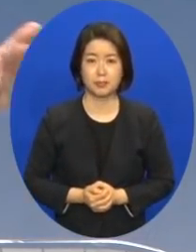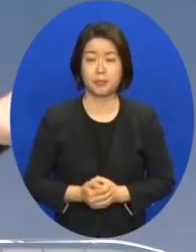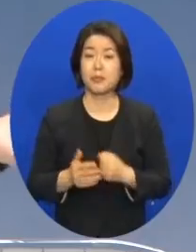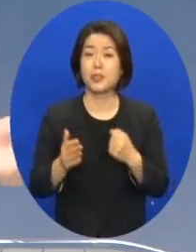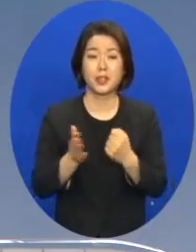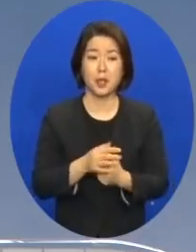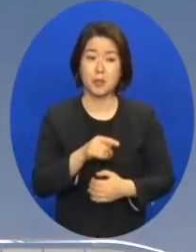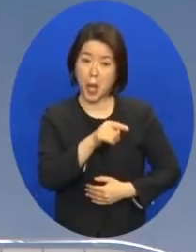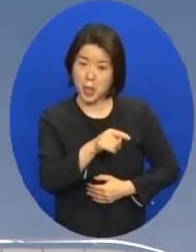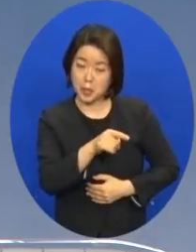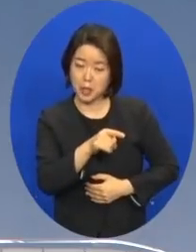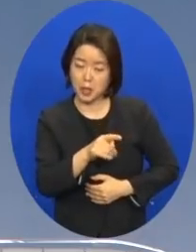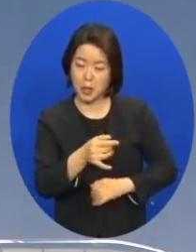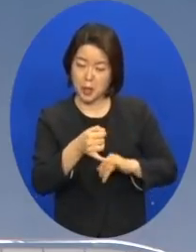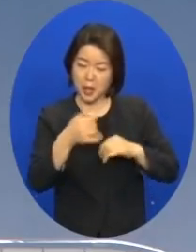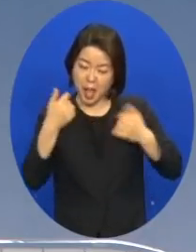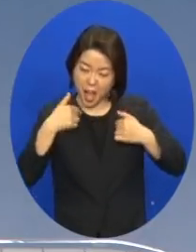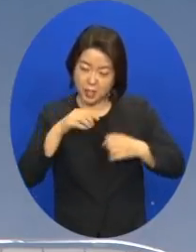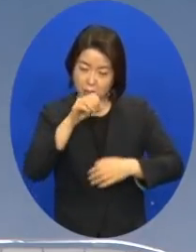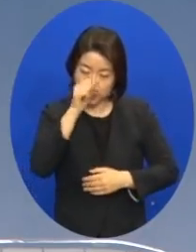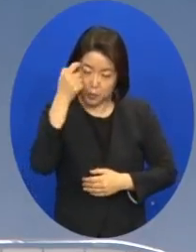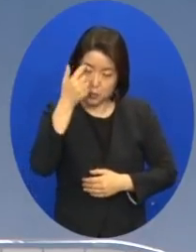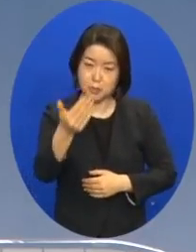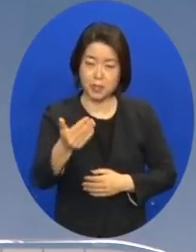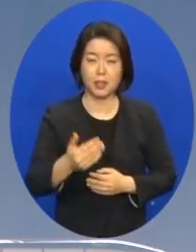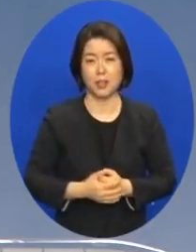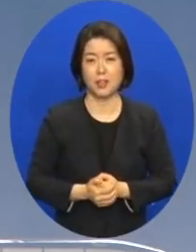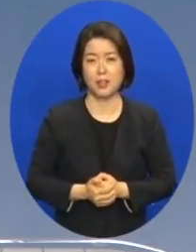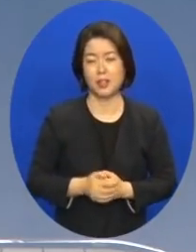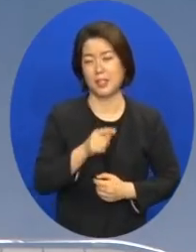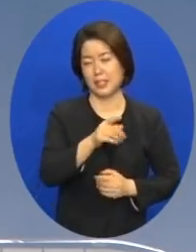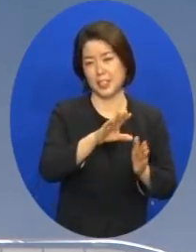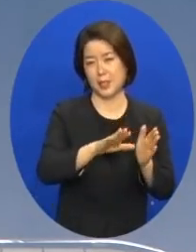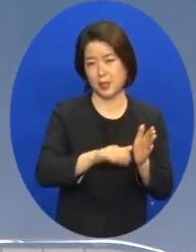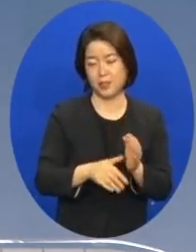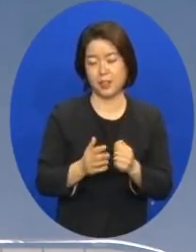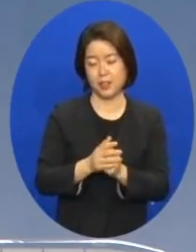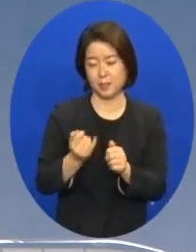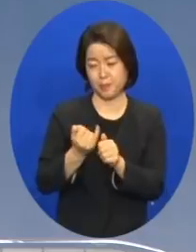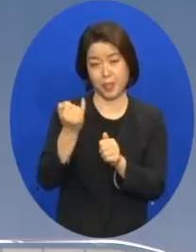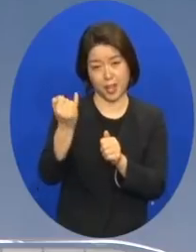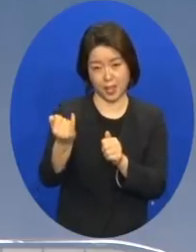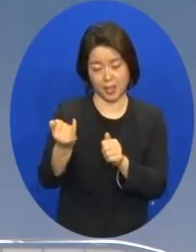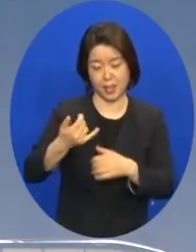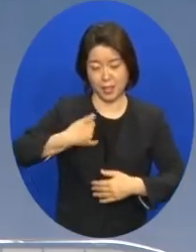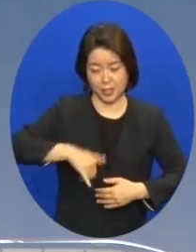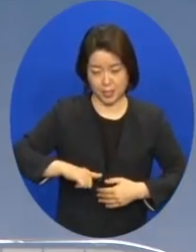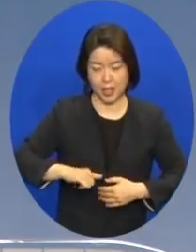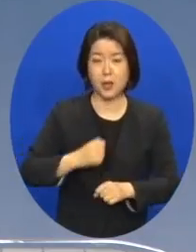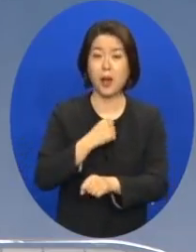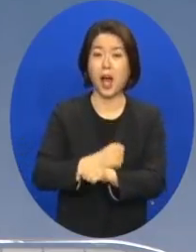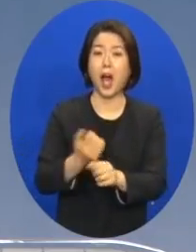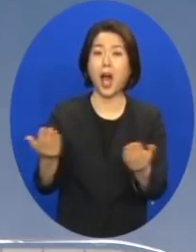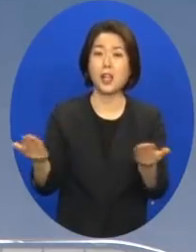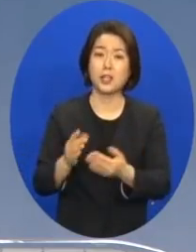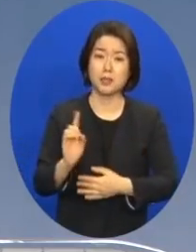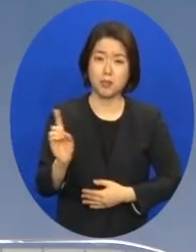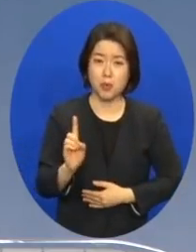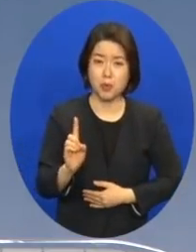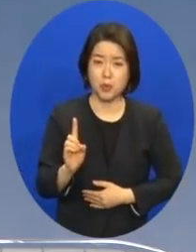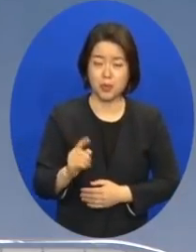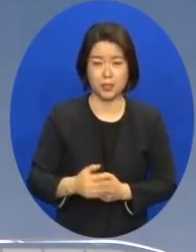그러니 그게 꼭 좋기만 한 겁니까? 자, 그럴 때 아내와 자녀들이 해야 할 일이 뭐냐?